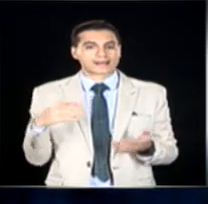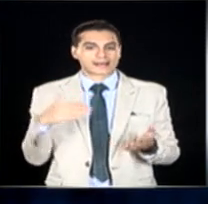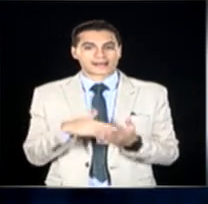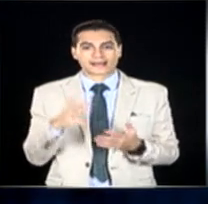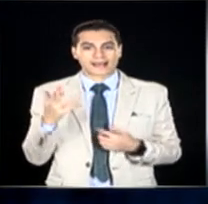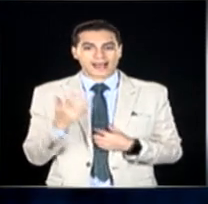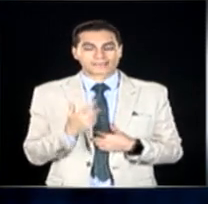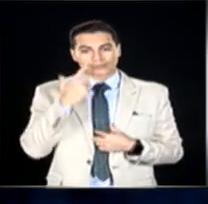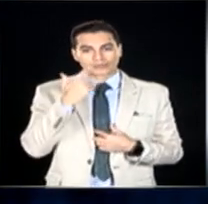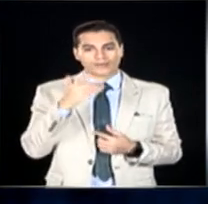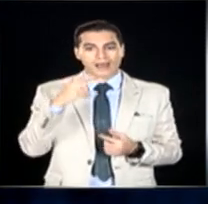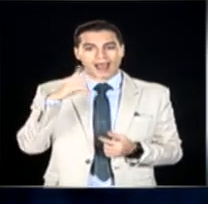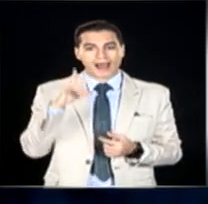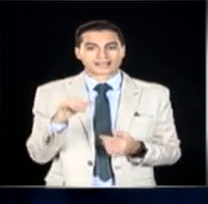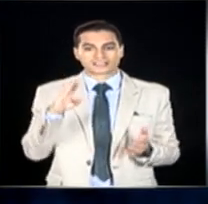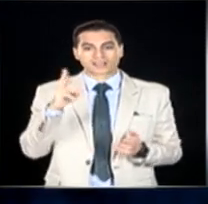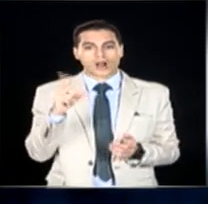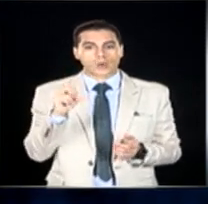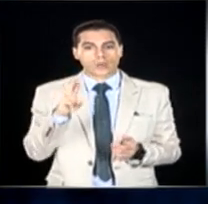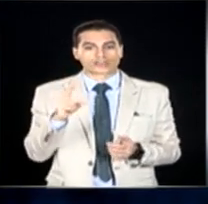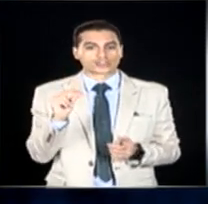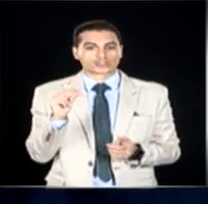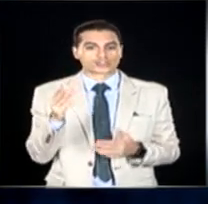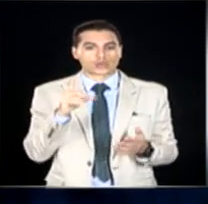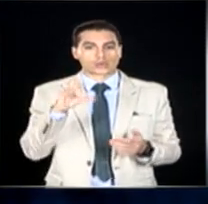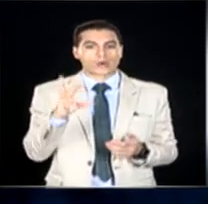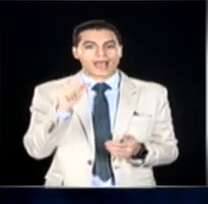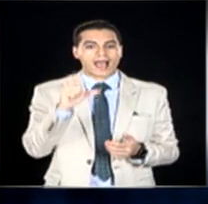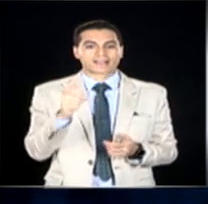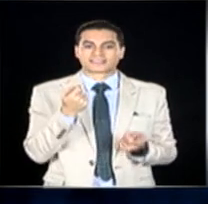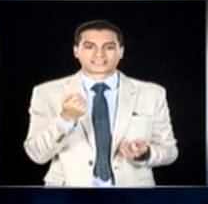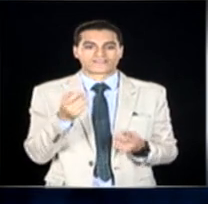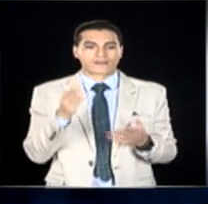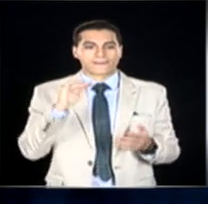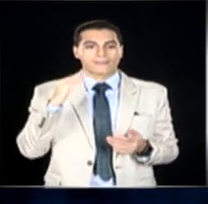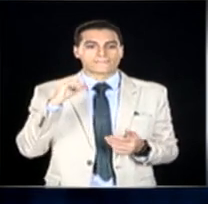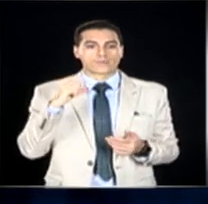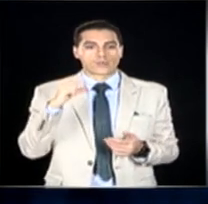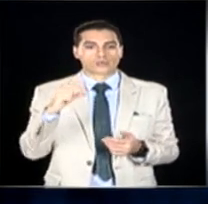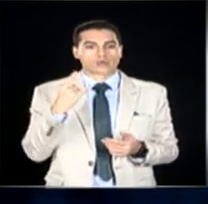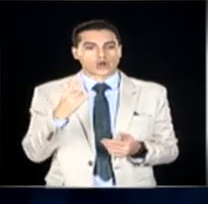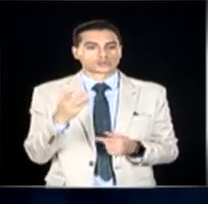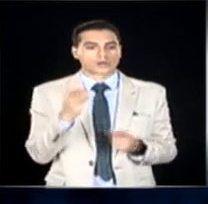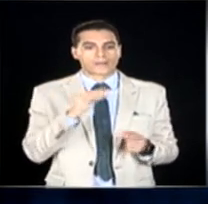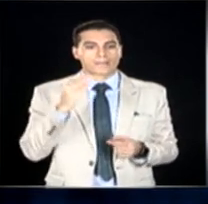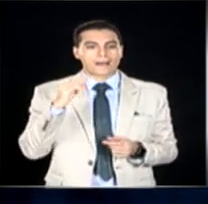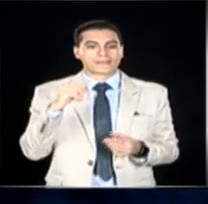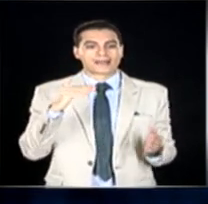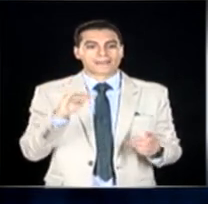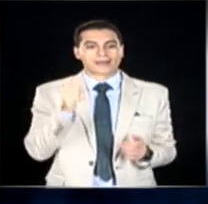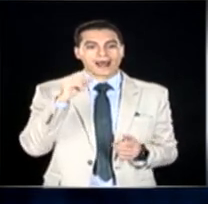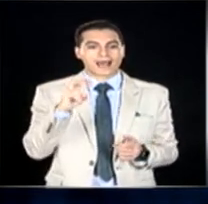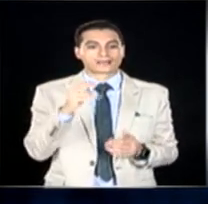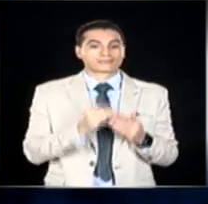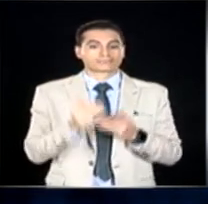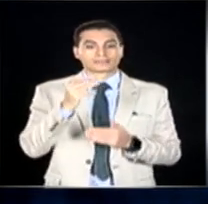الفقرة علي ثروت 20، نورهان شعبان مفيش نقط، محمود عبد الرؤوف 10، محمد حمادة